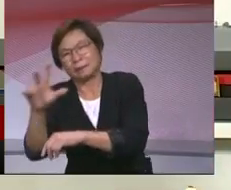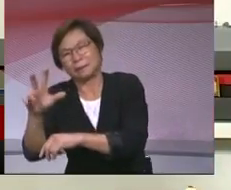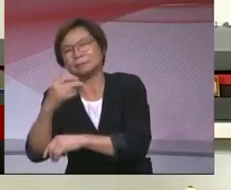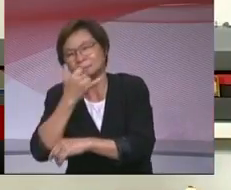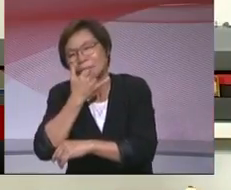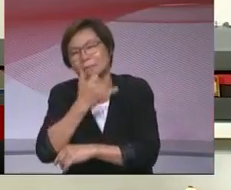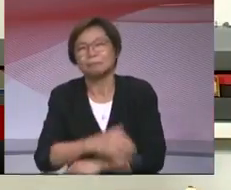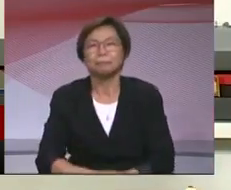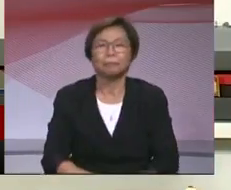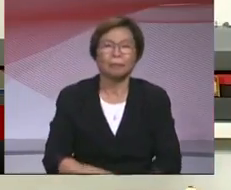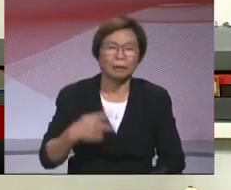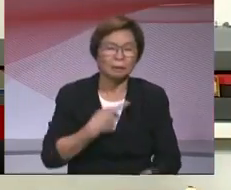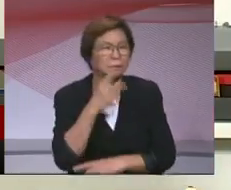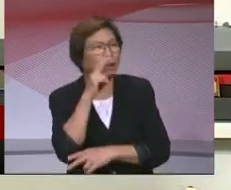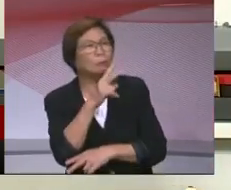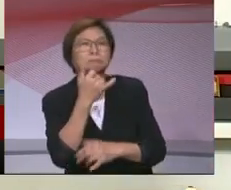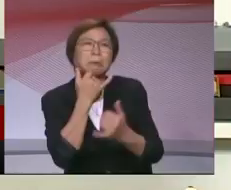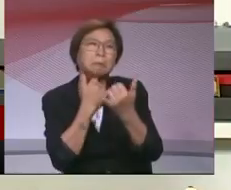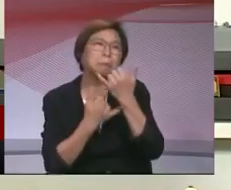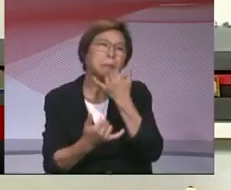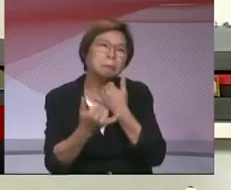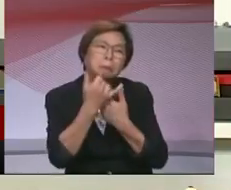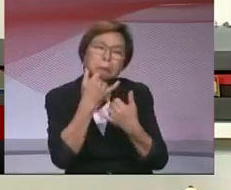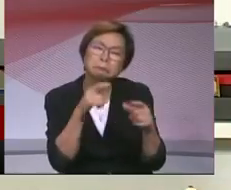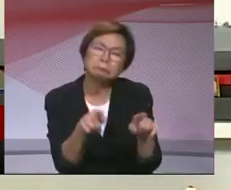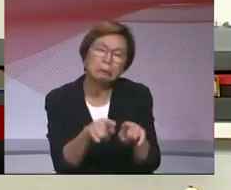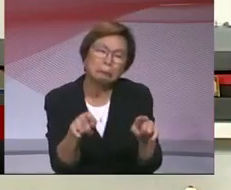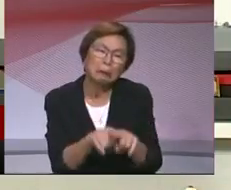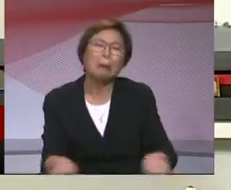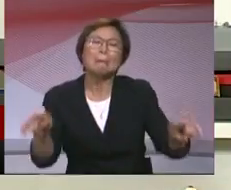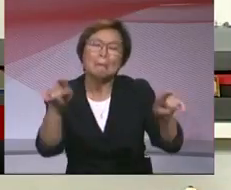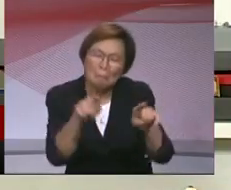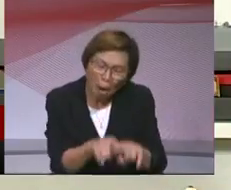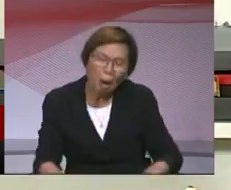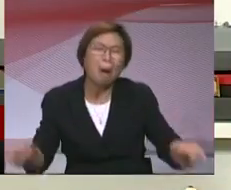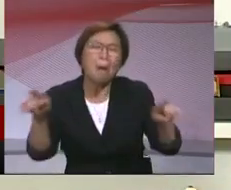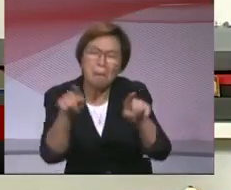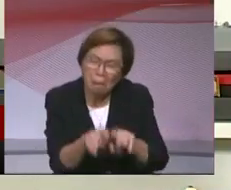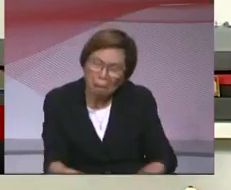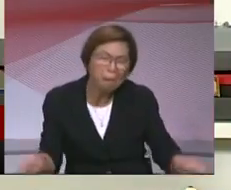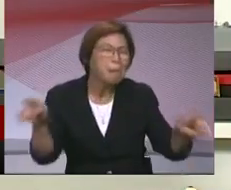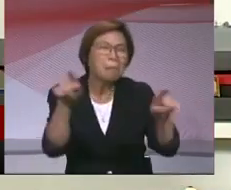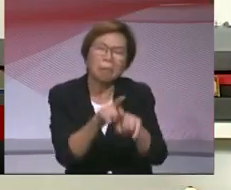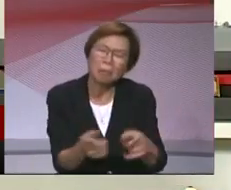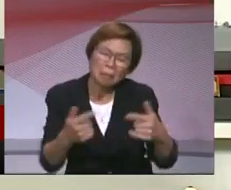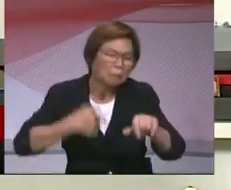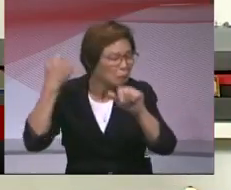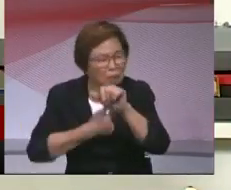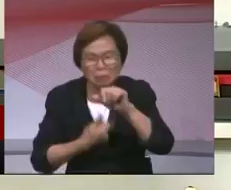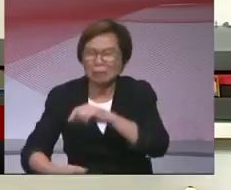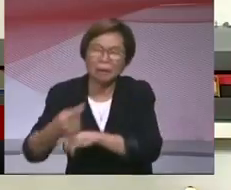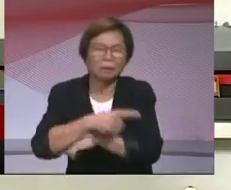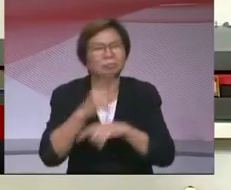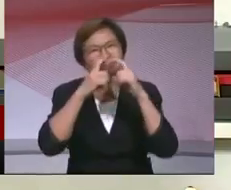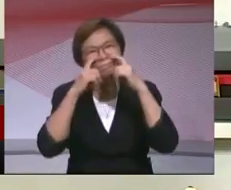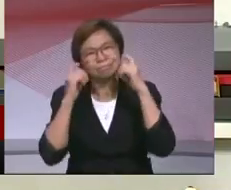lihat kesalahan yang sama berlaku, masih lagi berlaku hampir setiap hari.